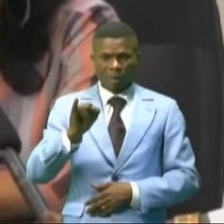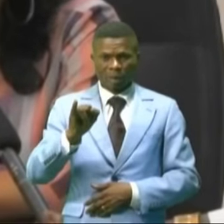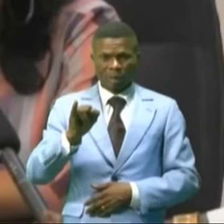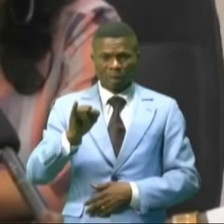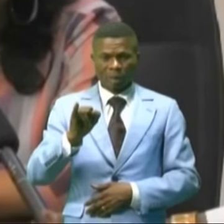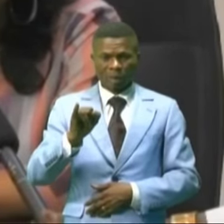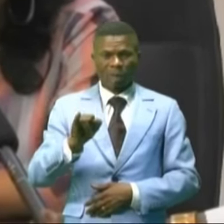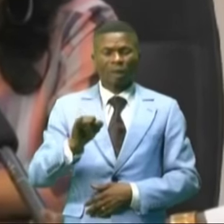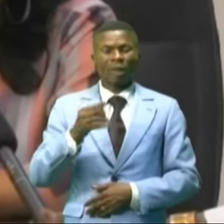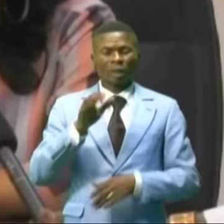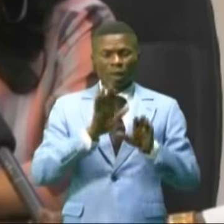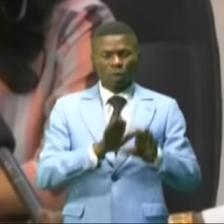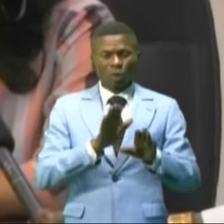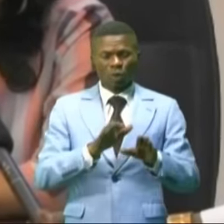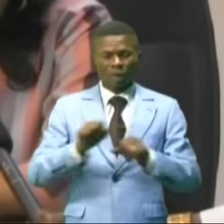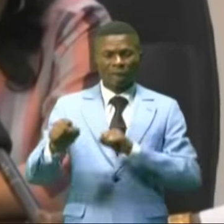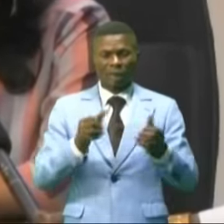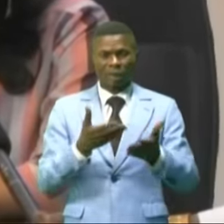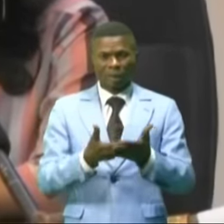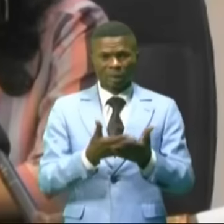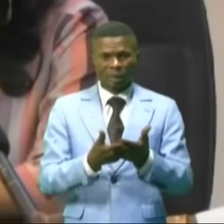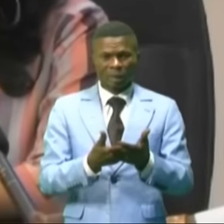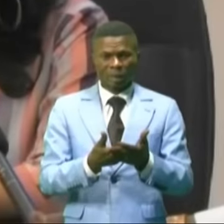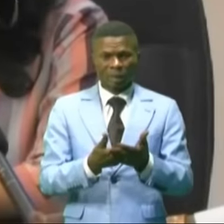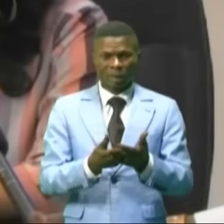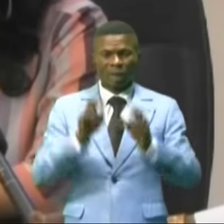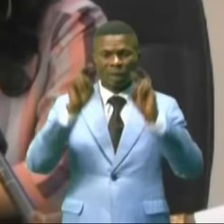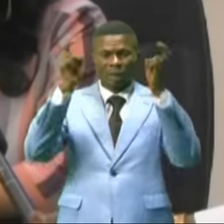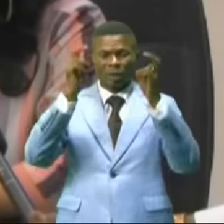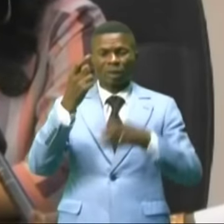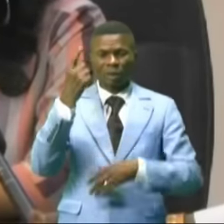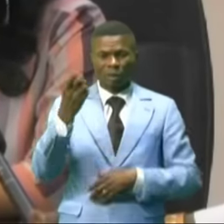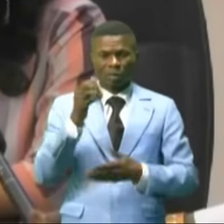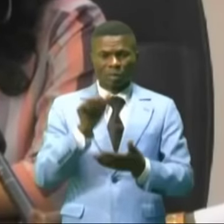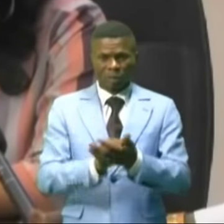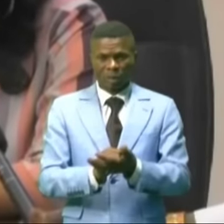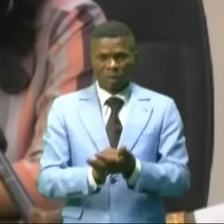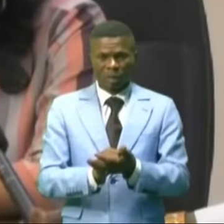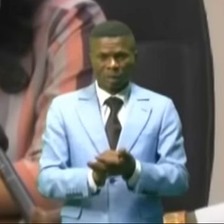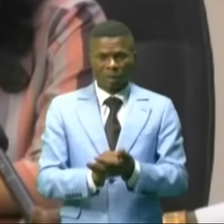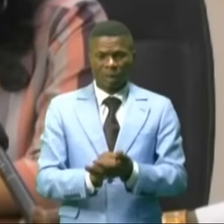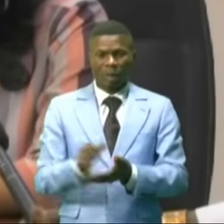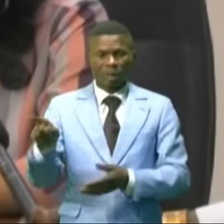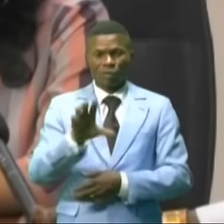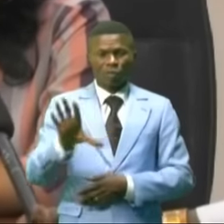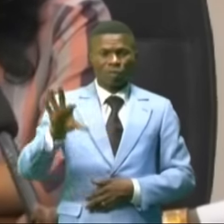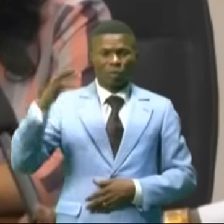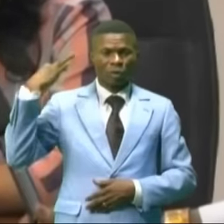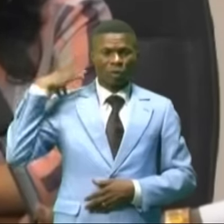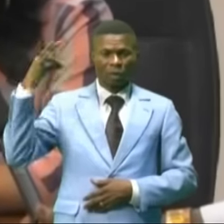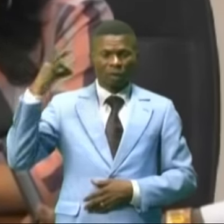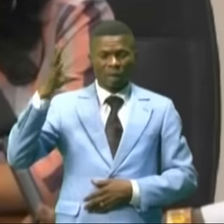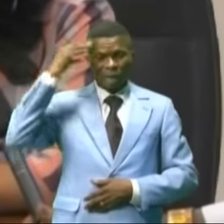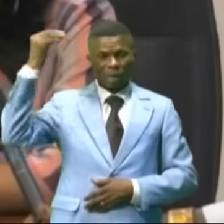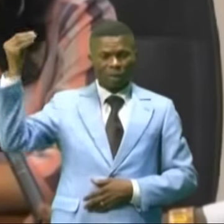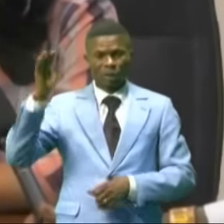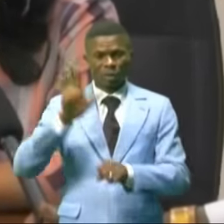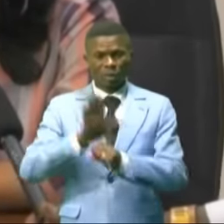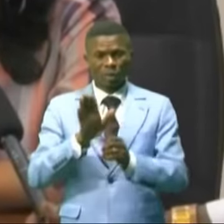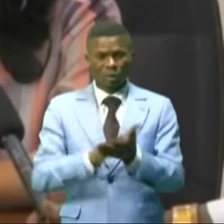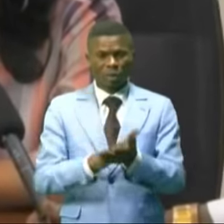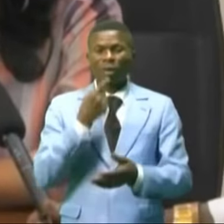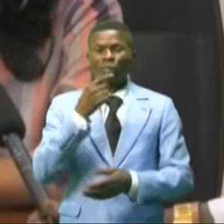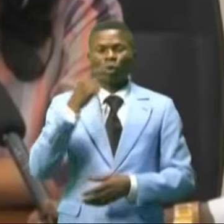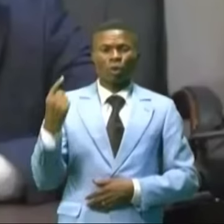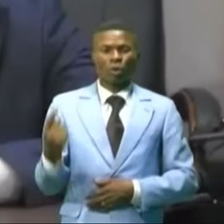grandes universités françaises, américaines, parce que vous avez toujours été au Canada, je pense que le concours aussi, c'est un exploit. Je dis